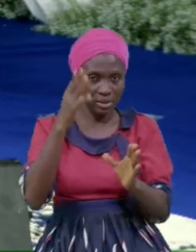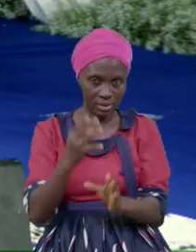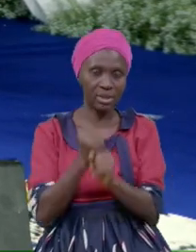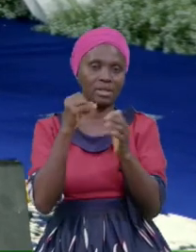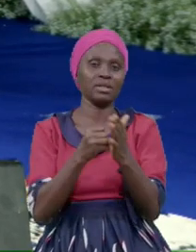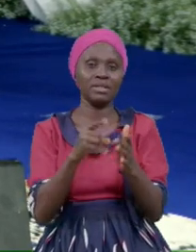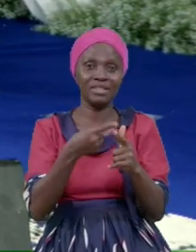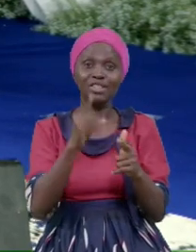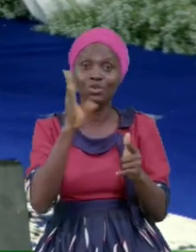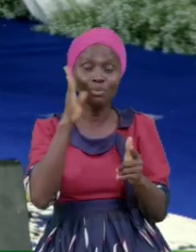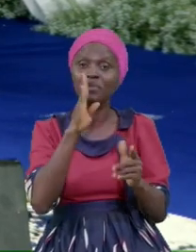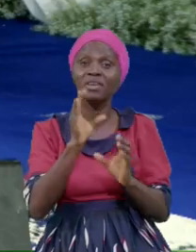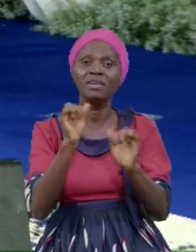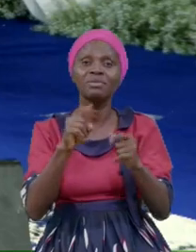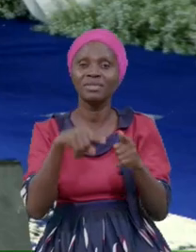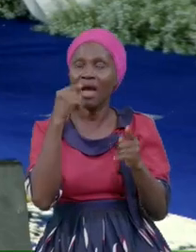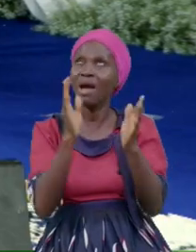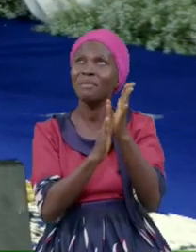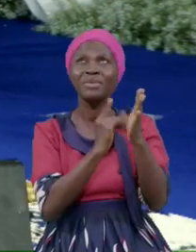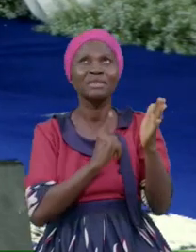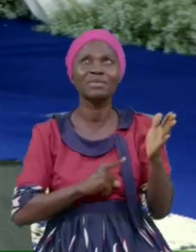Du gloire à Dieu me l'a donné, je l'ai pris.